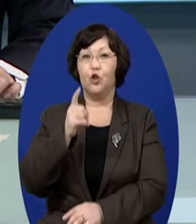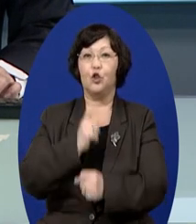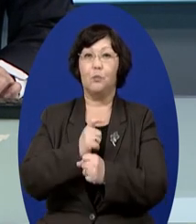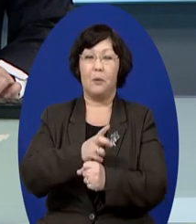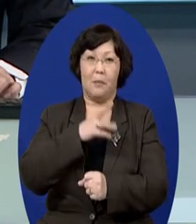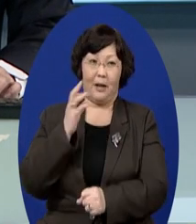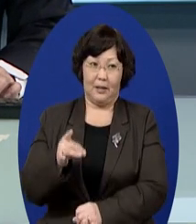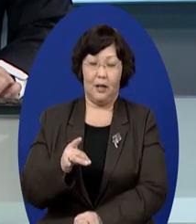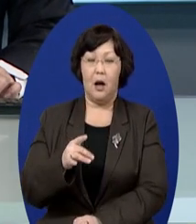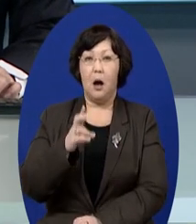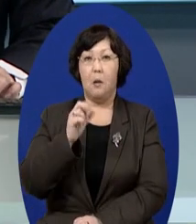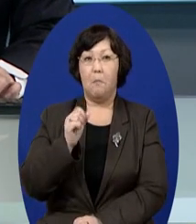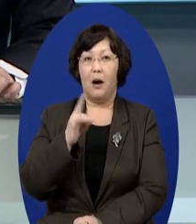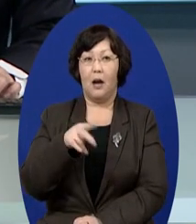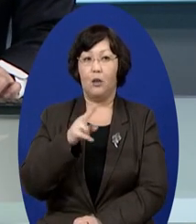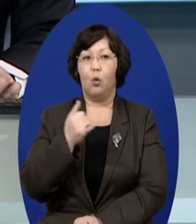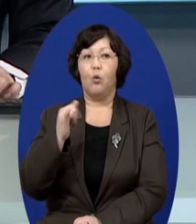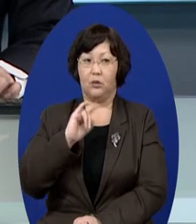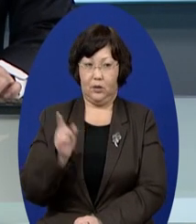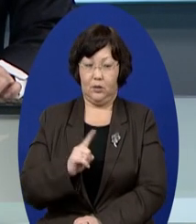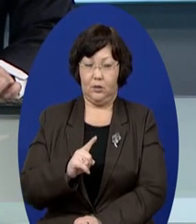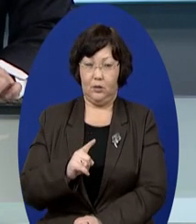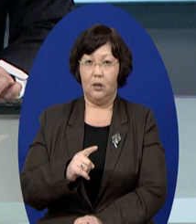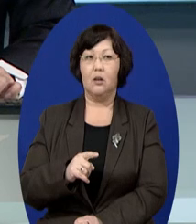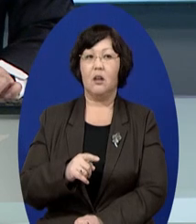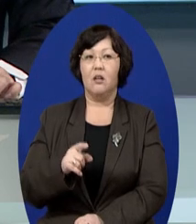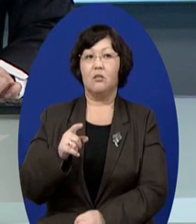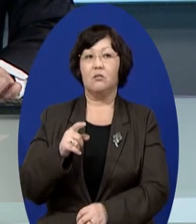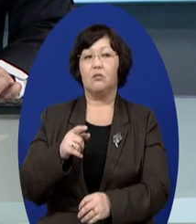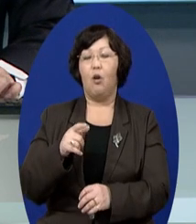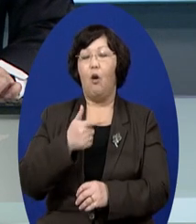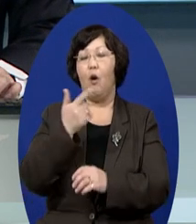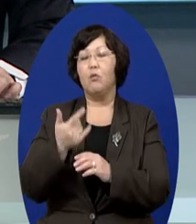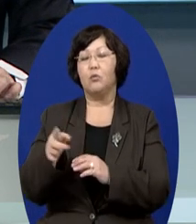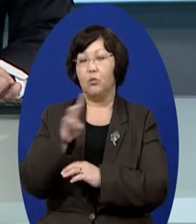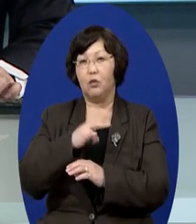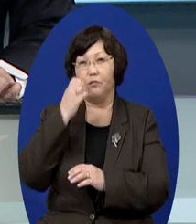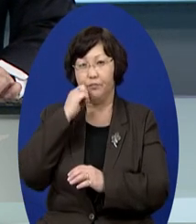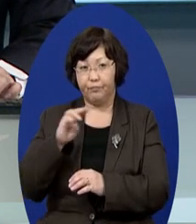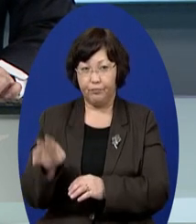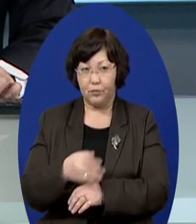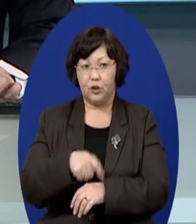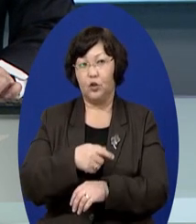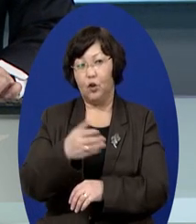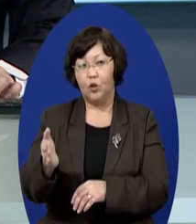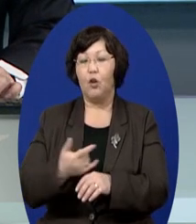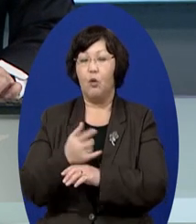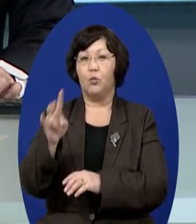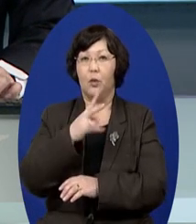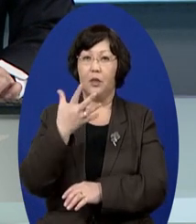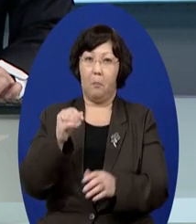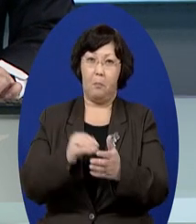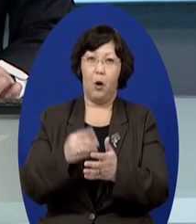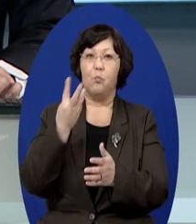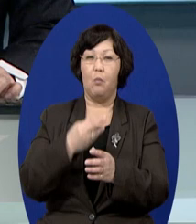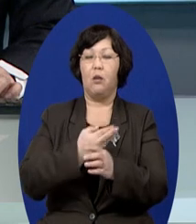цагийн хүрд хөтөлбөр байгаль дээлтэй хүнээр онцолж байна. Тэрээр Гавьяаны амралтанд гарснаас хойш говь нутагт булгийн ихийг түшиглэн 50 гаруй мянган мод